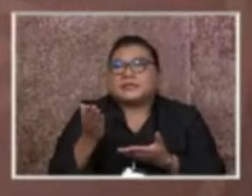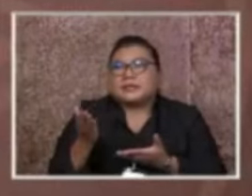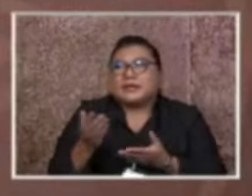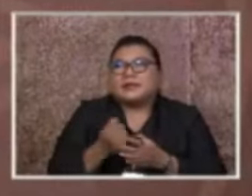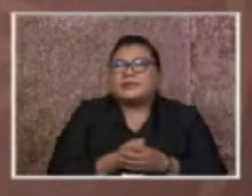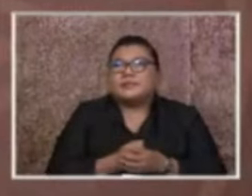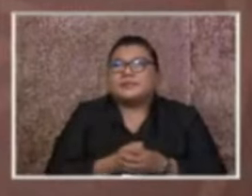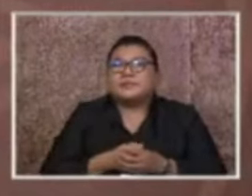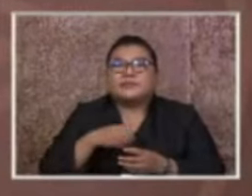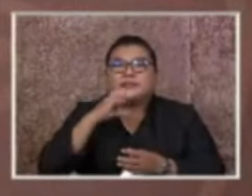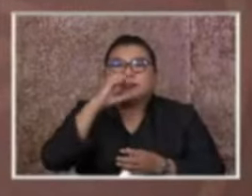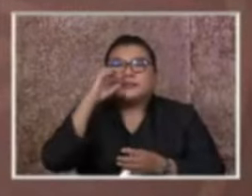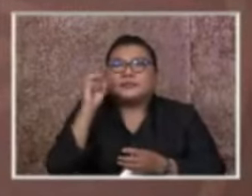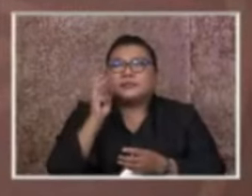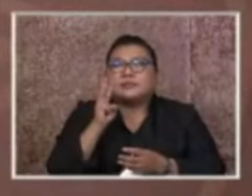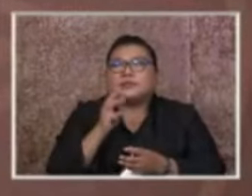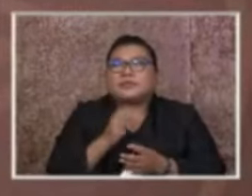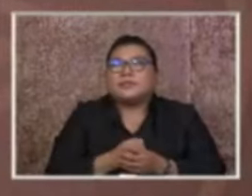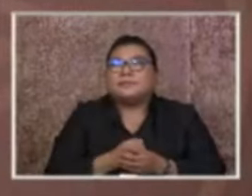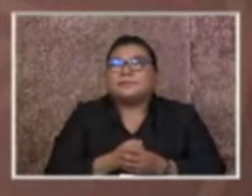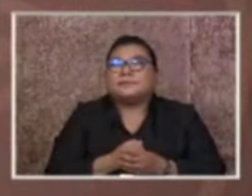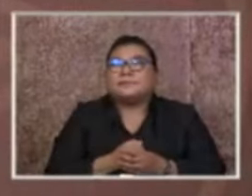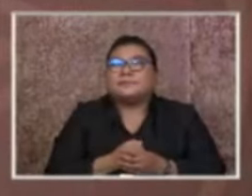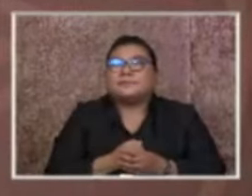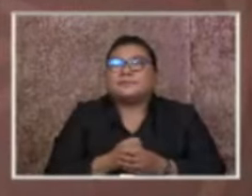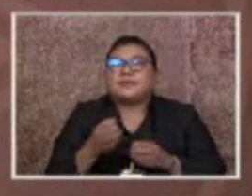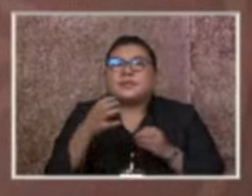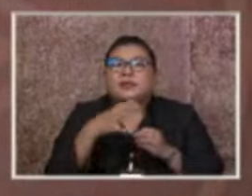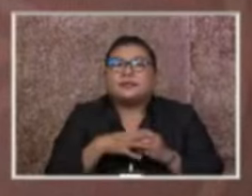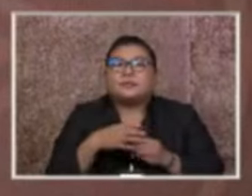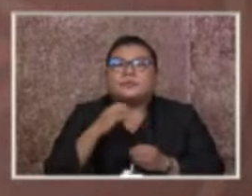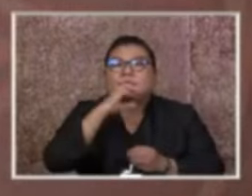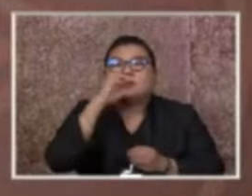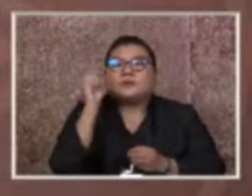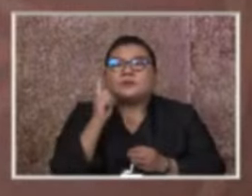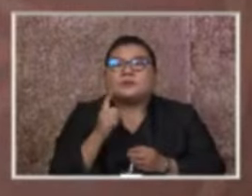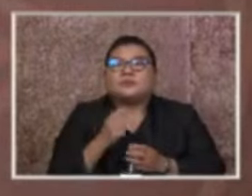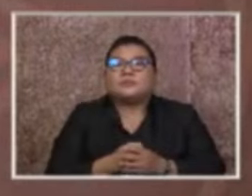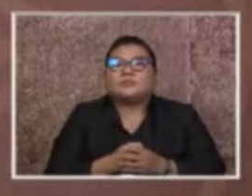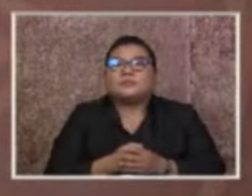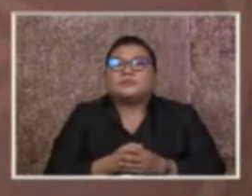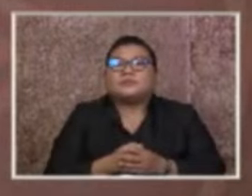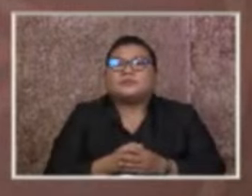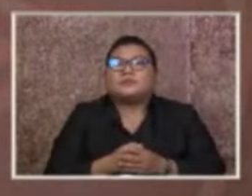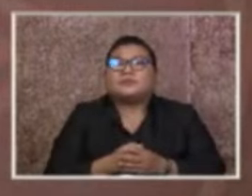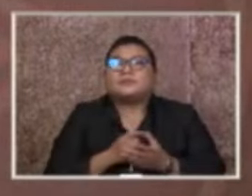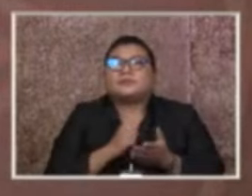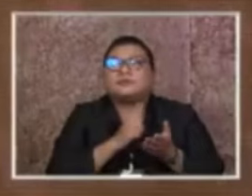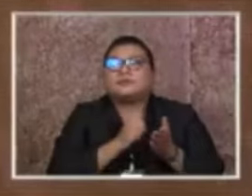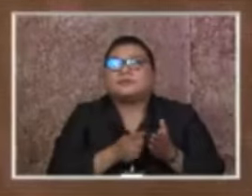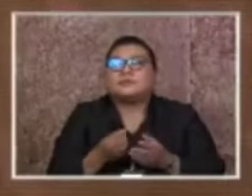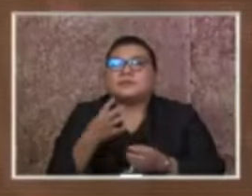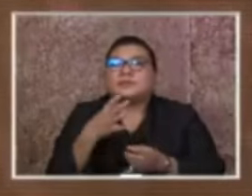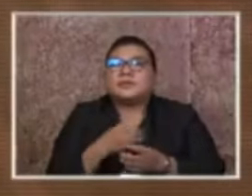calon nomor urut 3 merespon tanggapan Pasangan calon nomor urut 1 waktu 1 menit dimulai saat berbicara kami